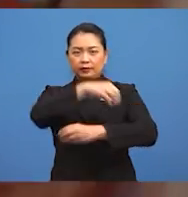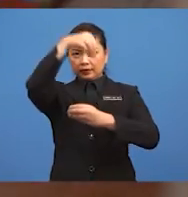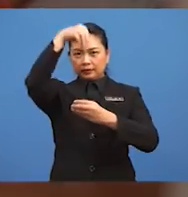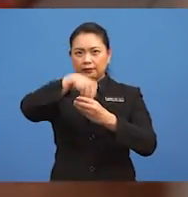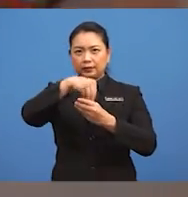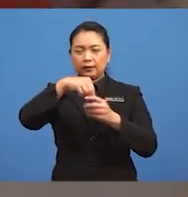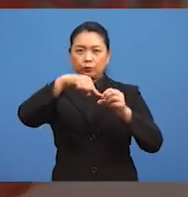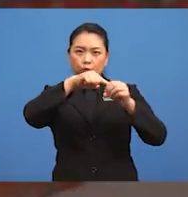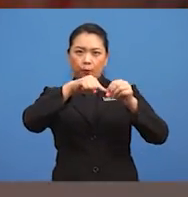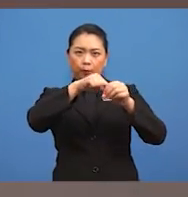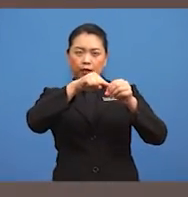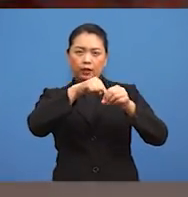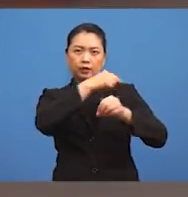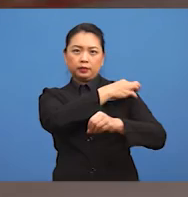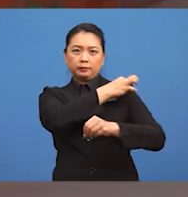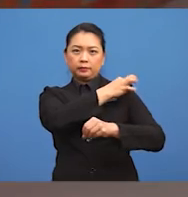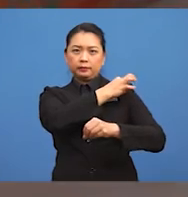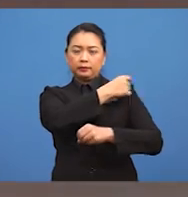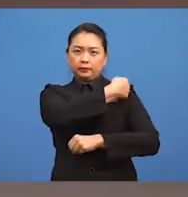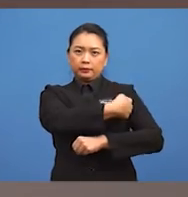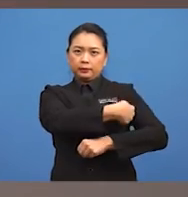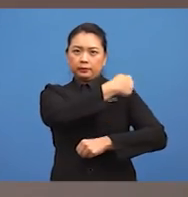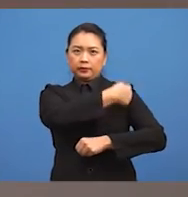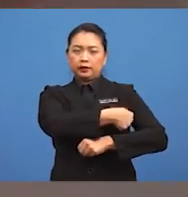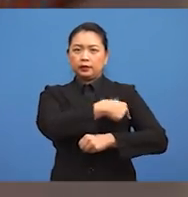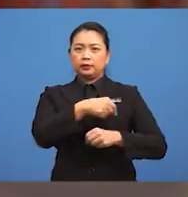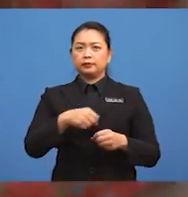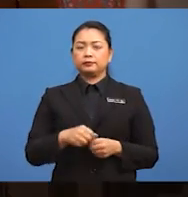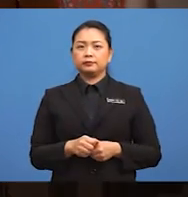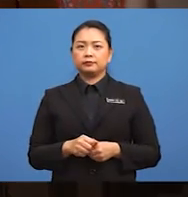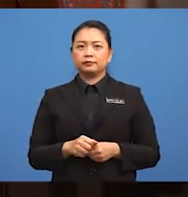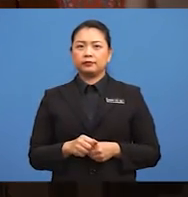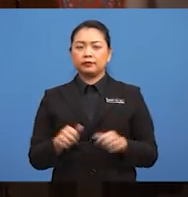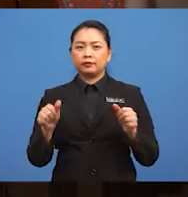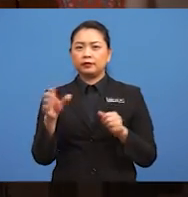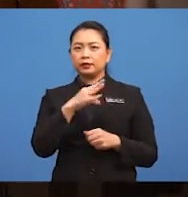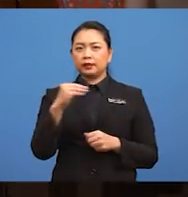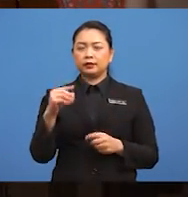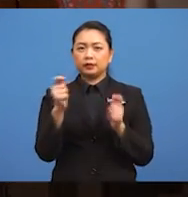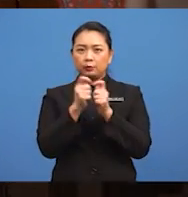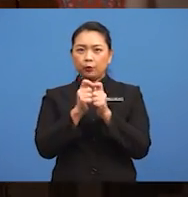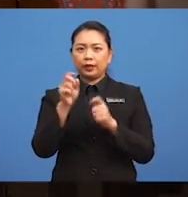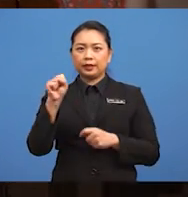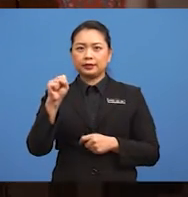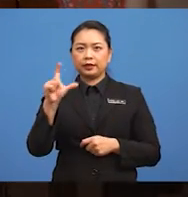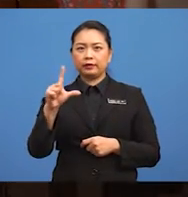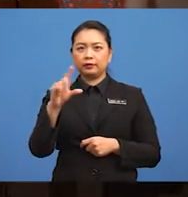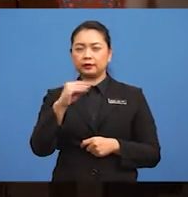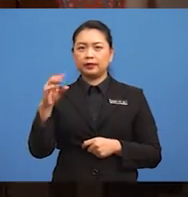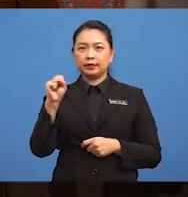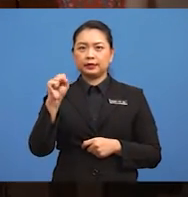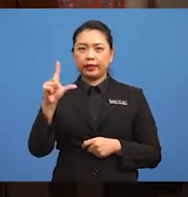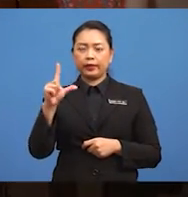ke dalam lubang pakaian dengan menemukan SL bertemu